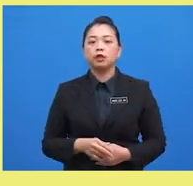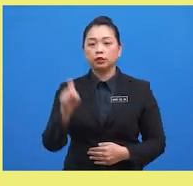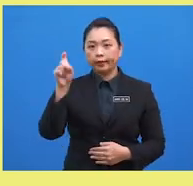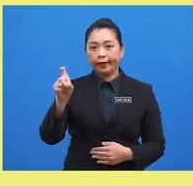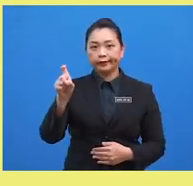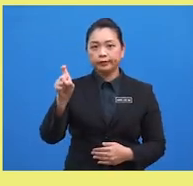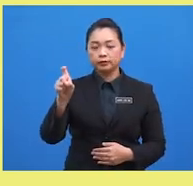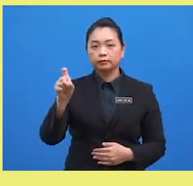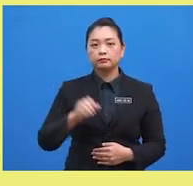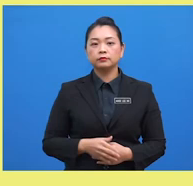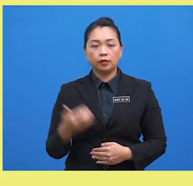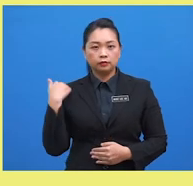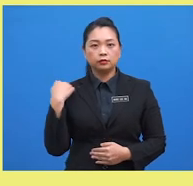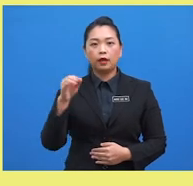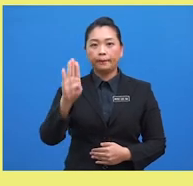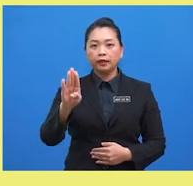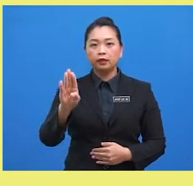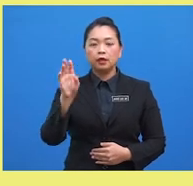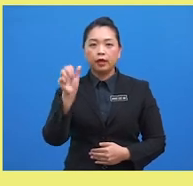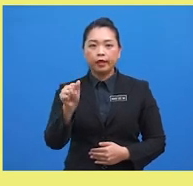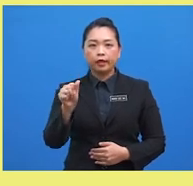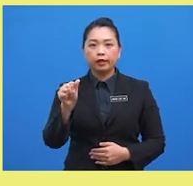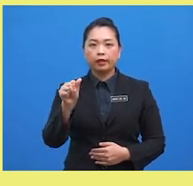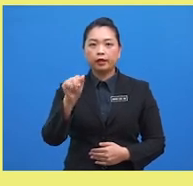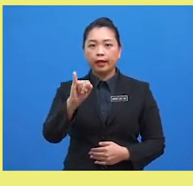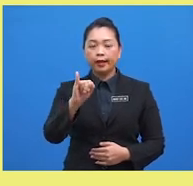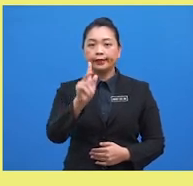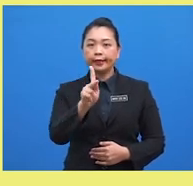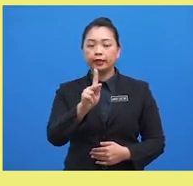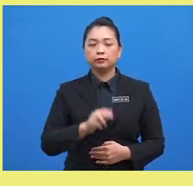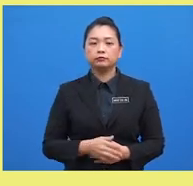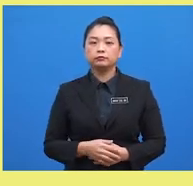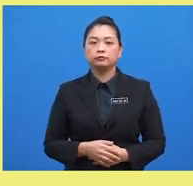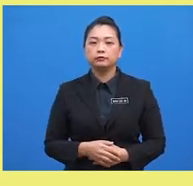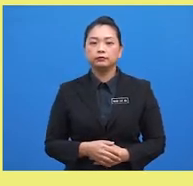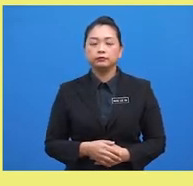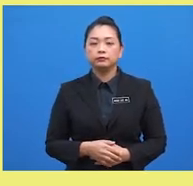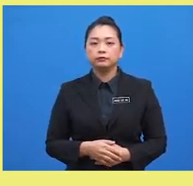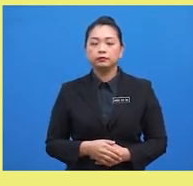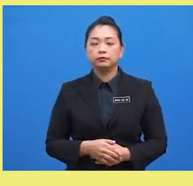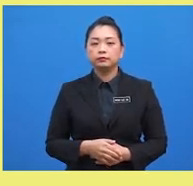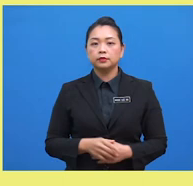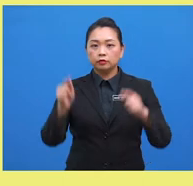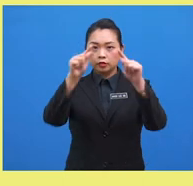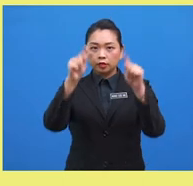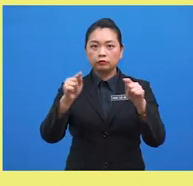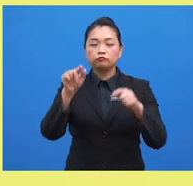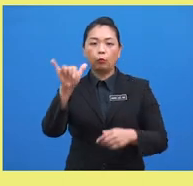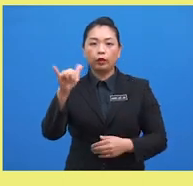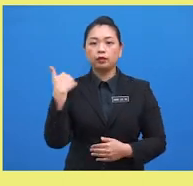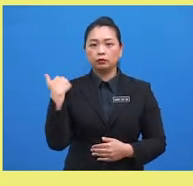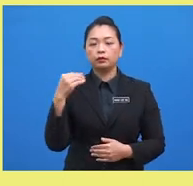X ialah B, A, I, K. Set Y,